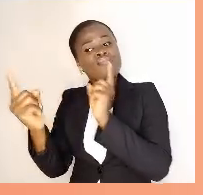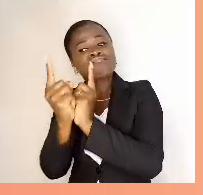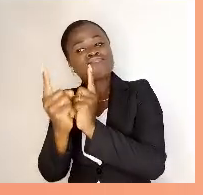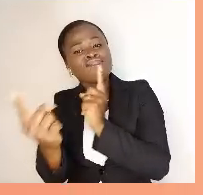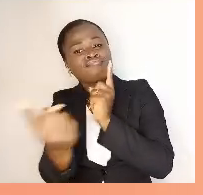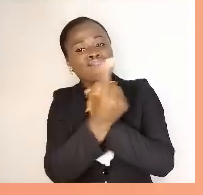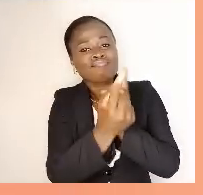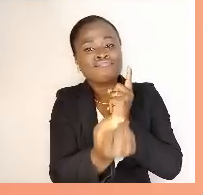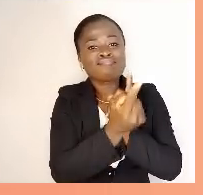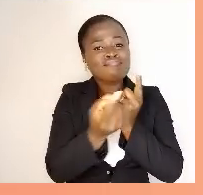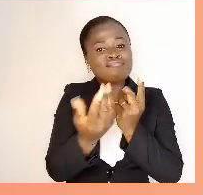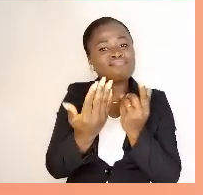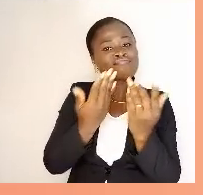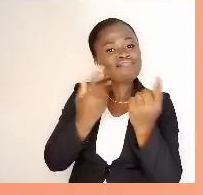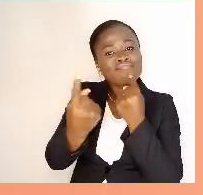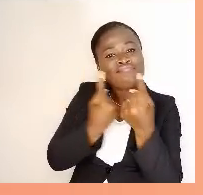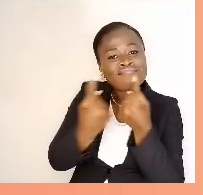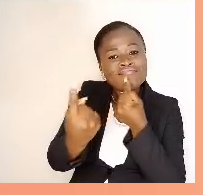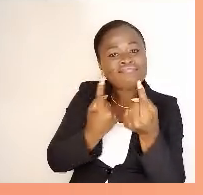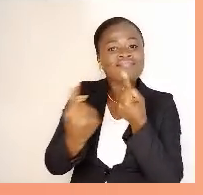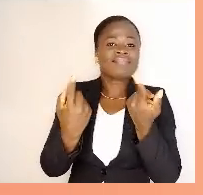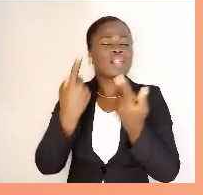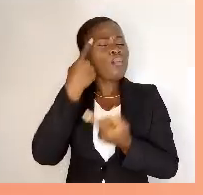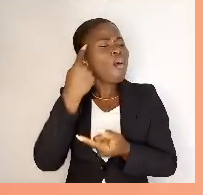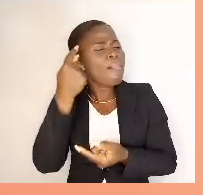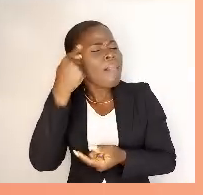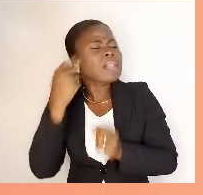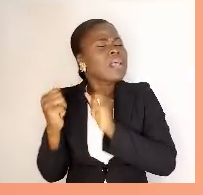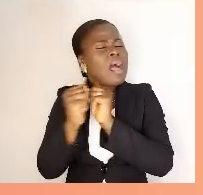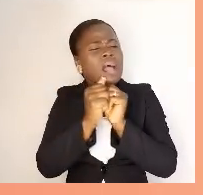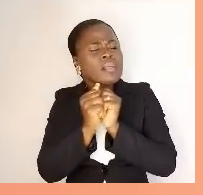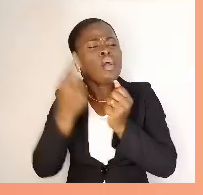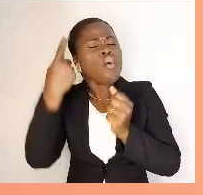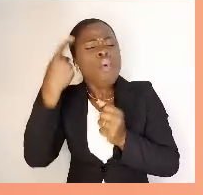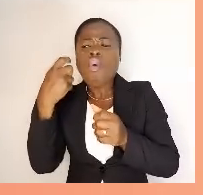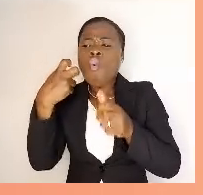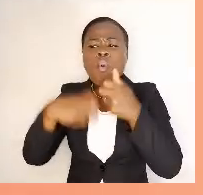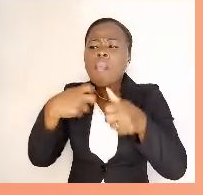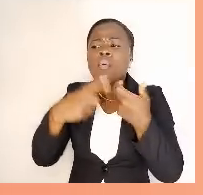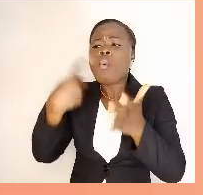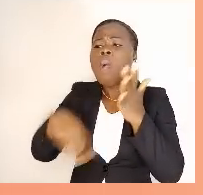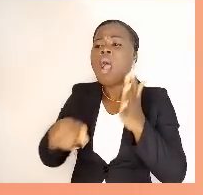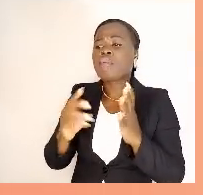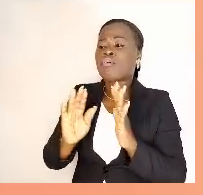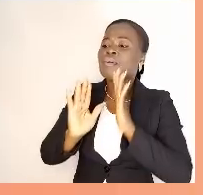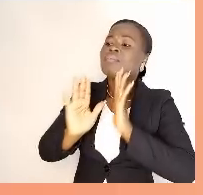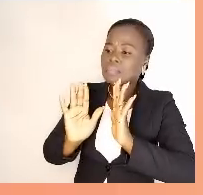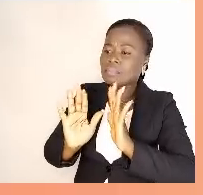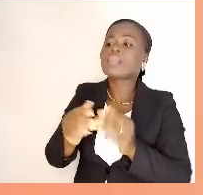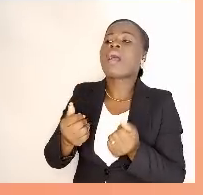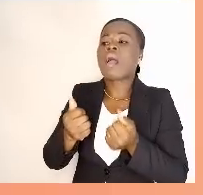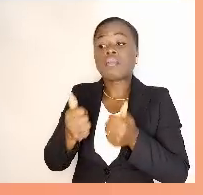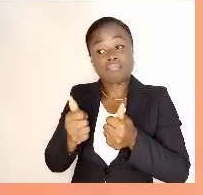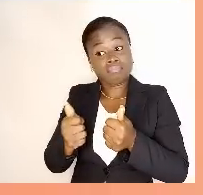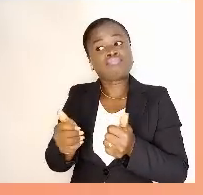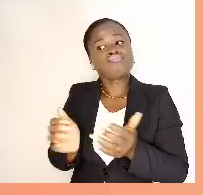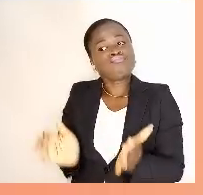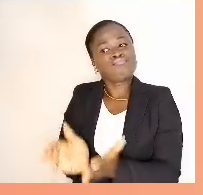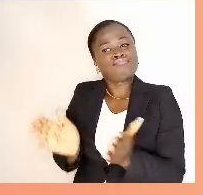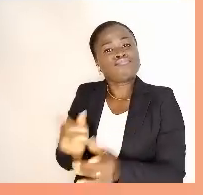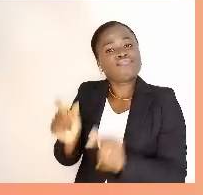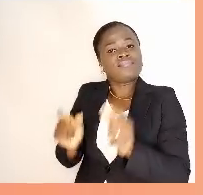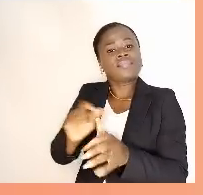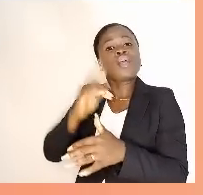paroles, les rencontres pour converser, pour penser ensemble les plaies,